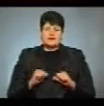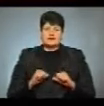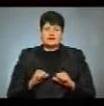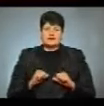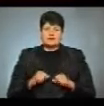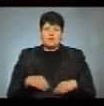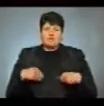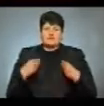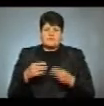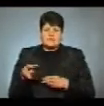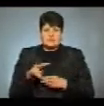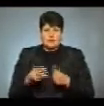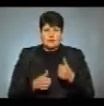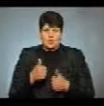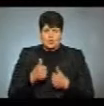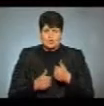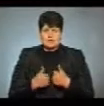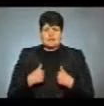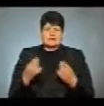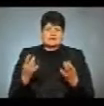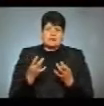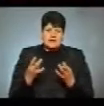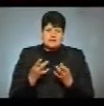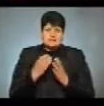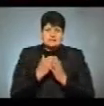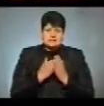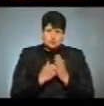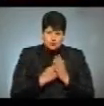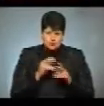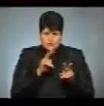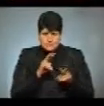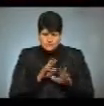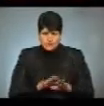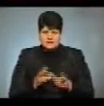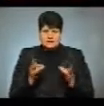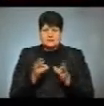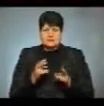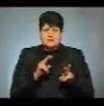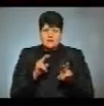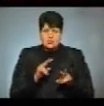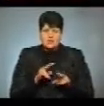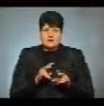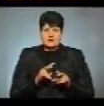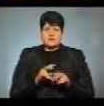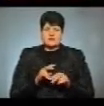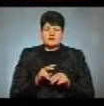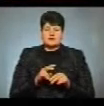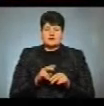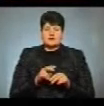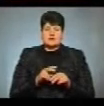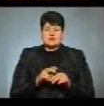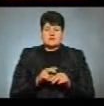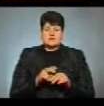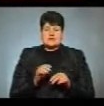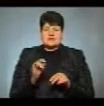подавався на літературні конкурси. Треба за структурою слідкувати, треба слідкувати за трьохактовою структурою, за